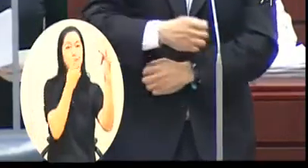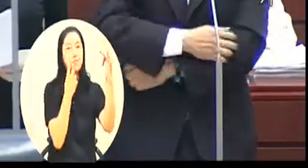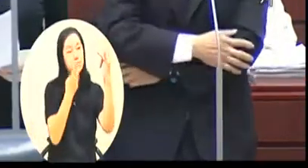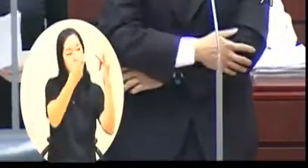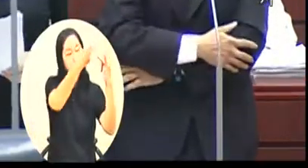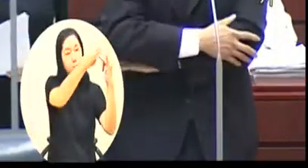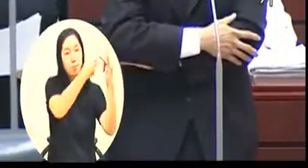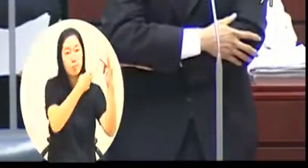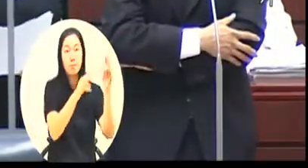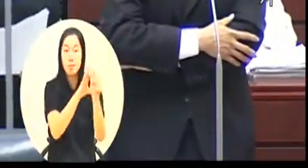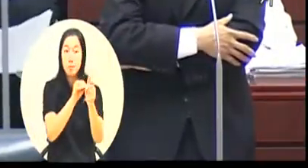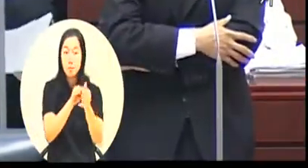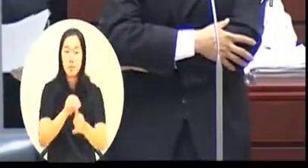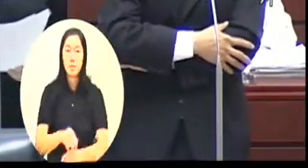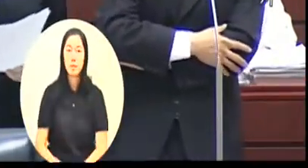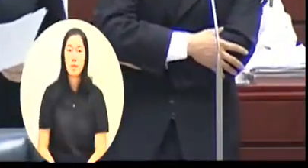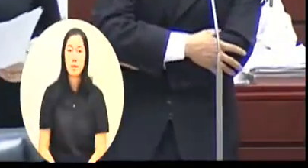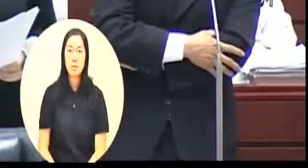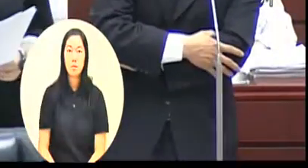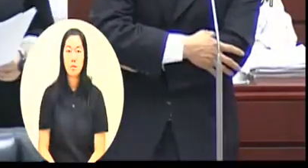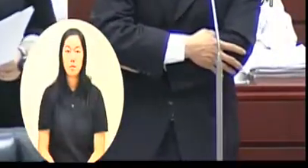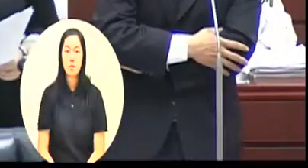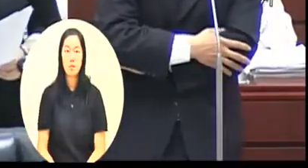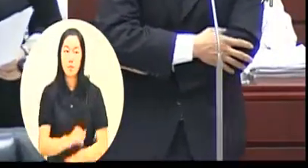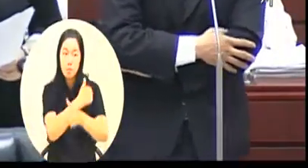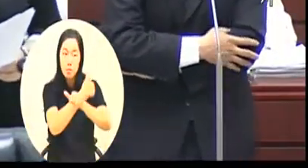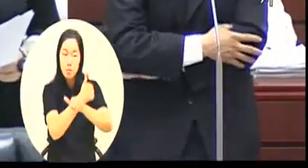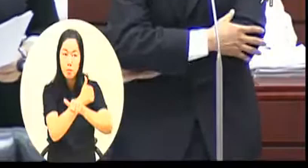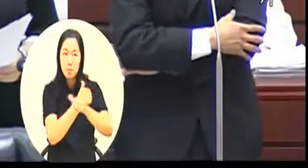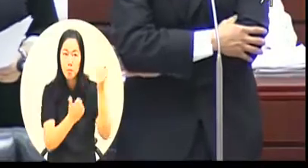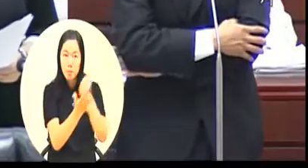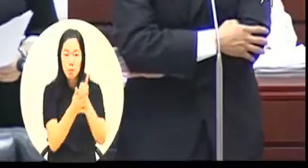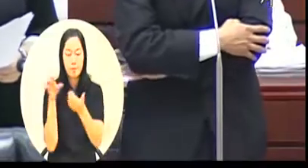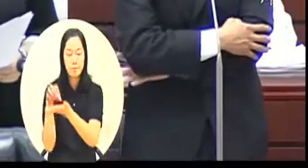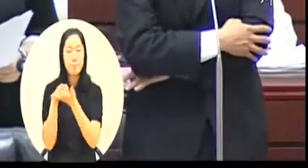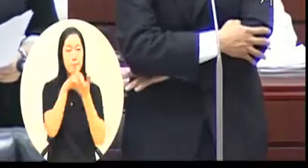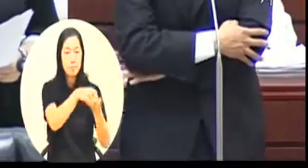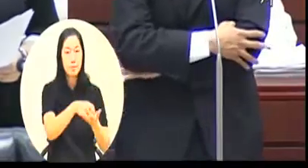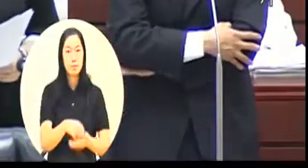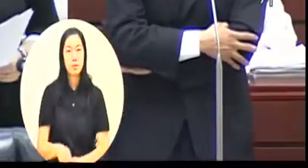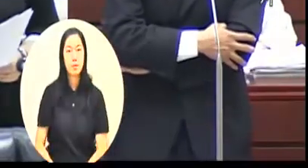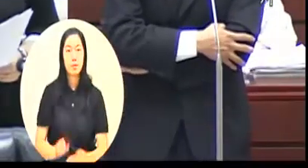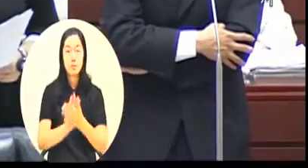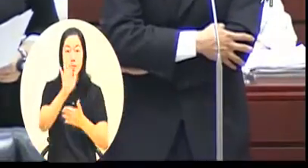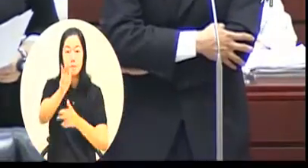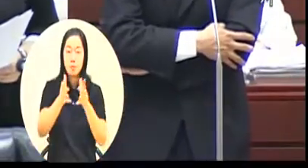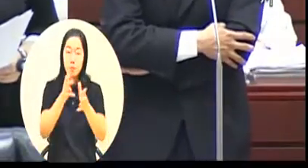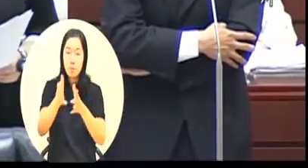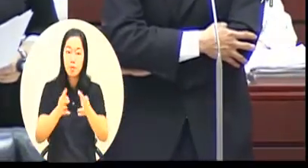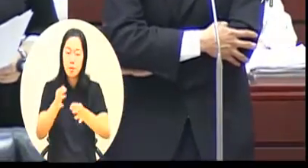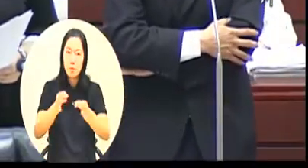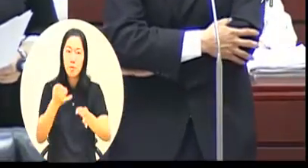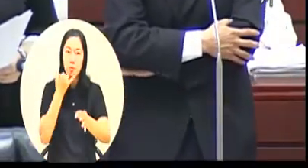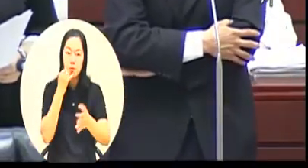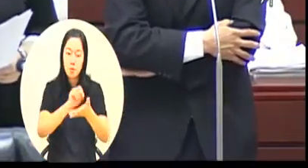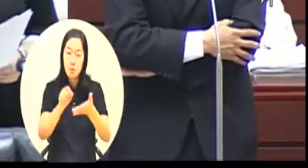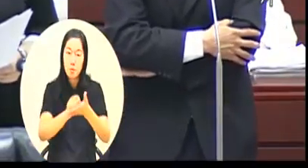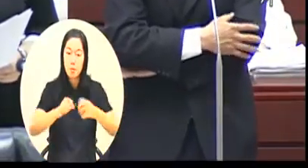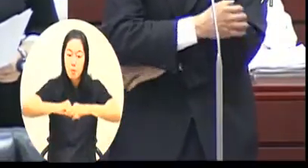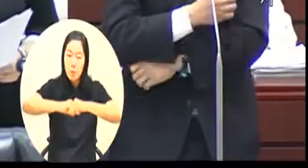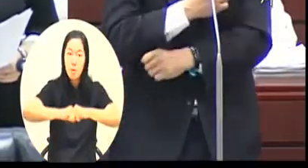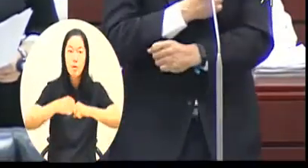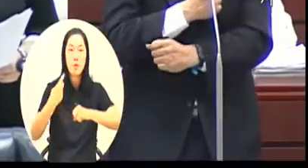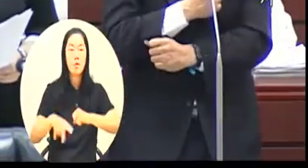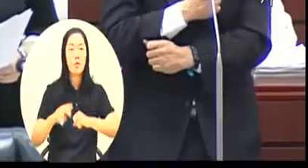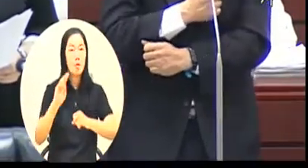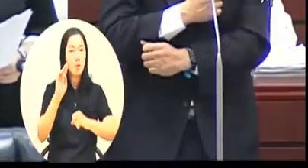的修剪，然后如果测试合格的话我们会给他证书，那未来的厂商如果来投标或是